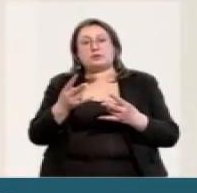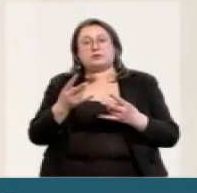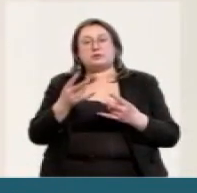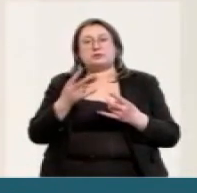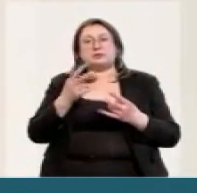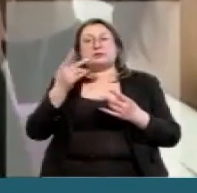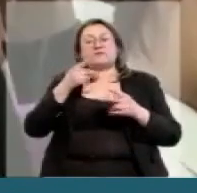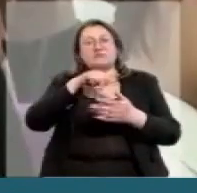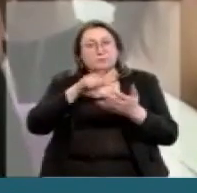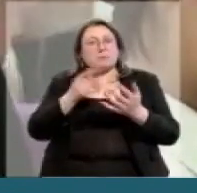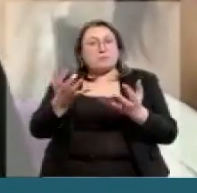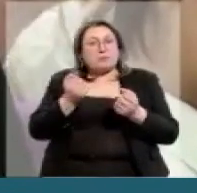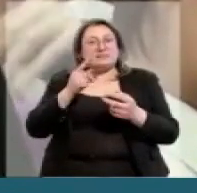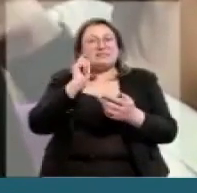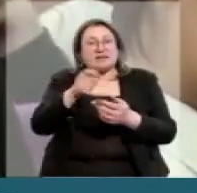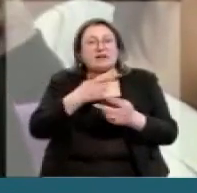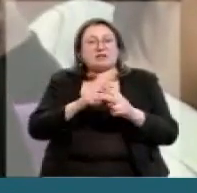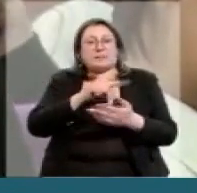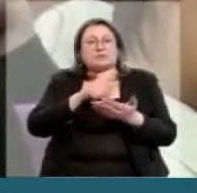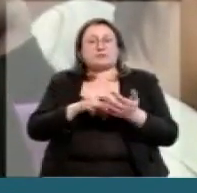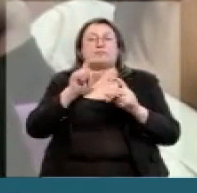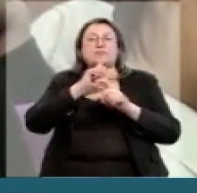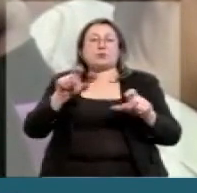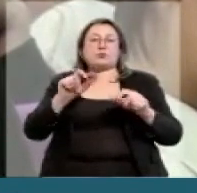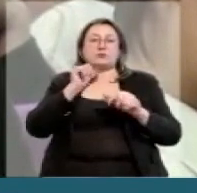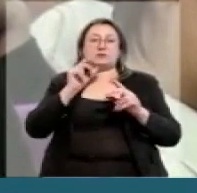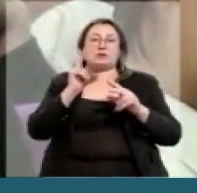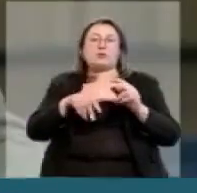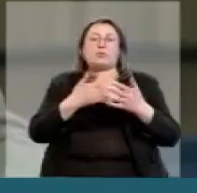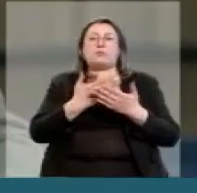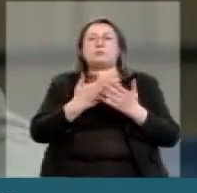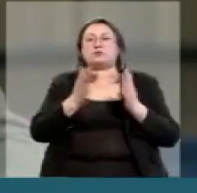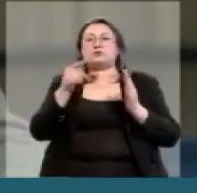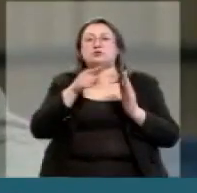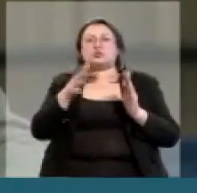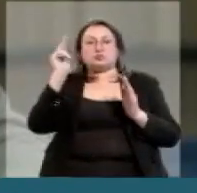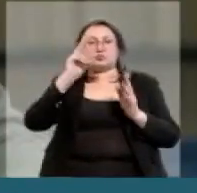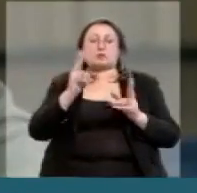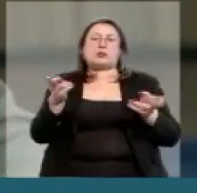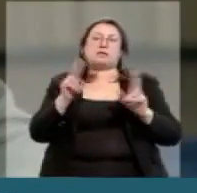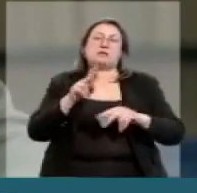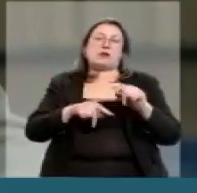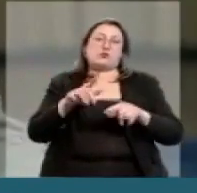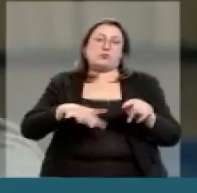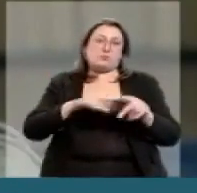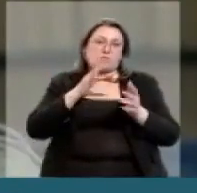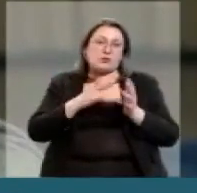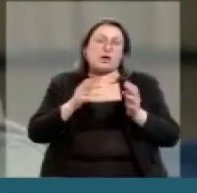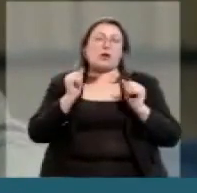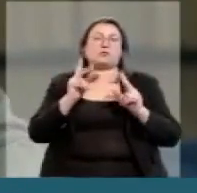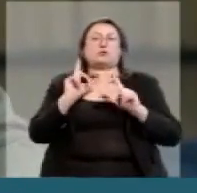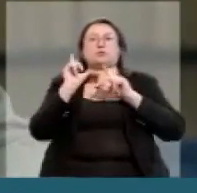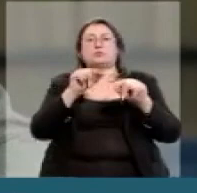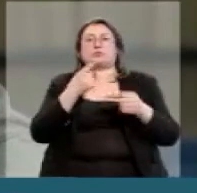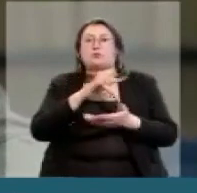нужно задаваться этим вопросом. В Кустанае в этом году школу окончат более 1000 учеников. Кто-то останется в родном регионе, кто-то